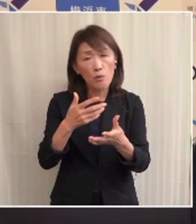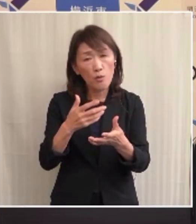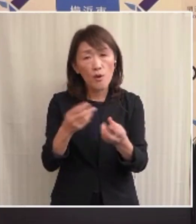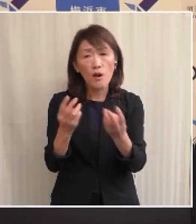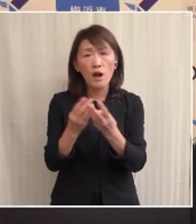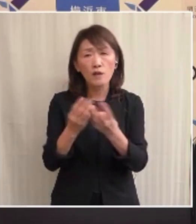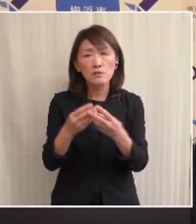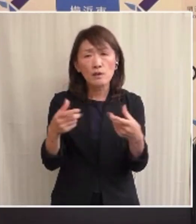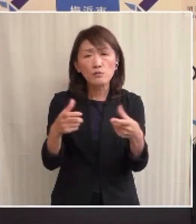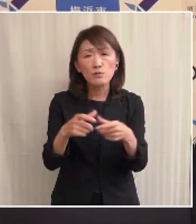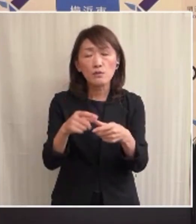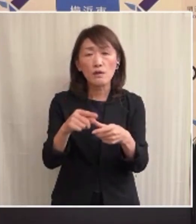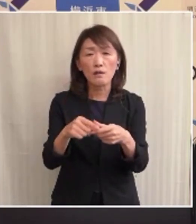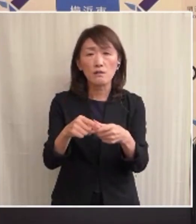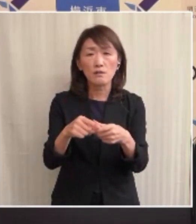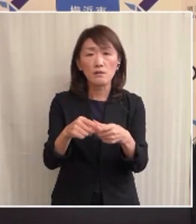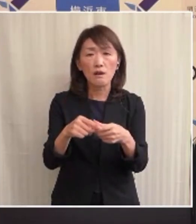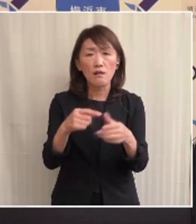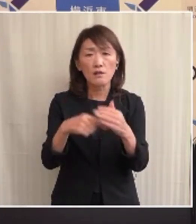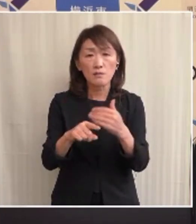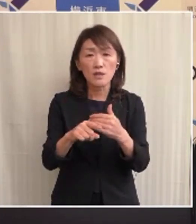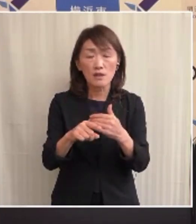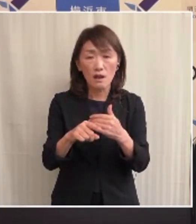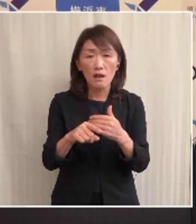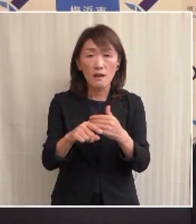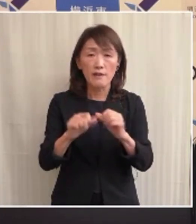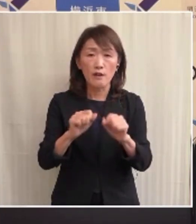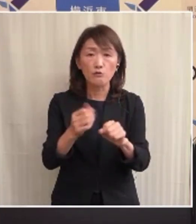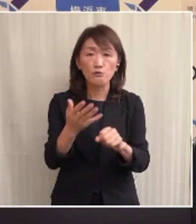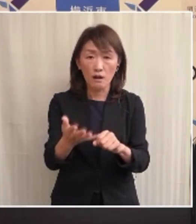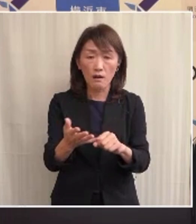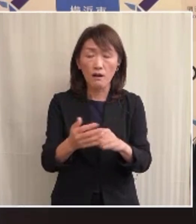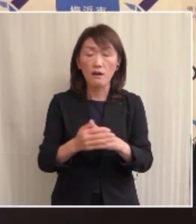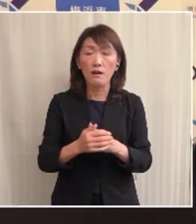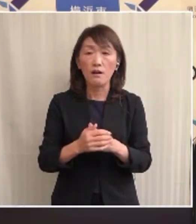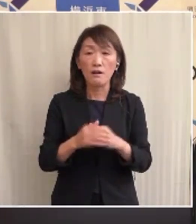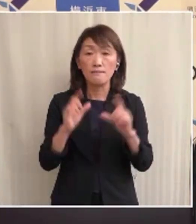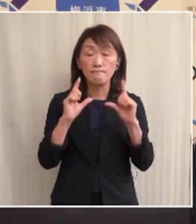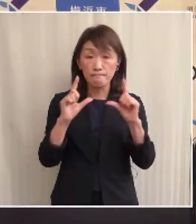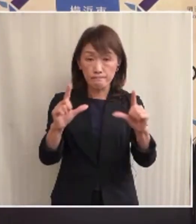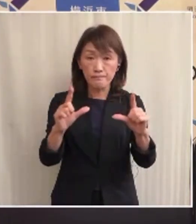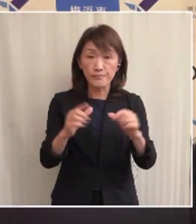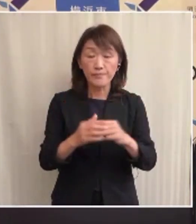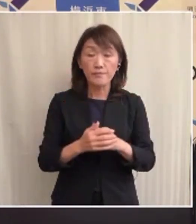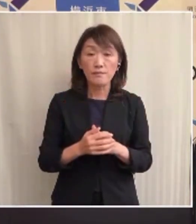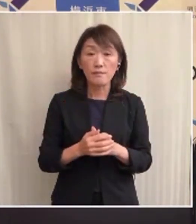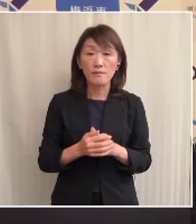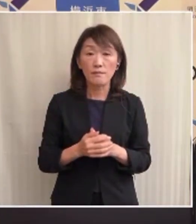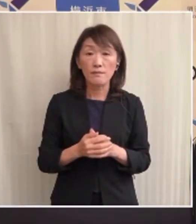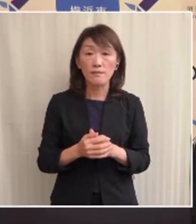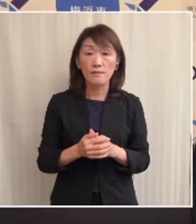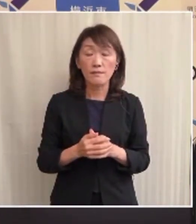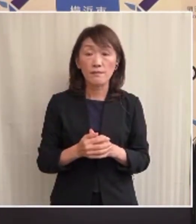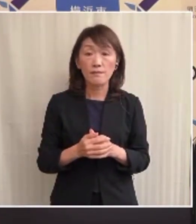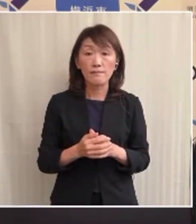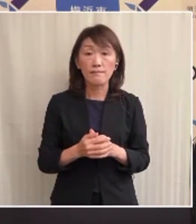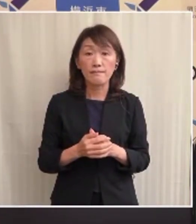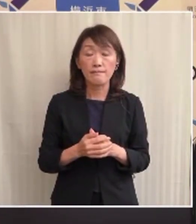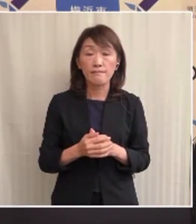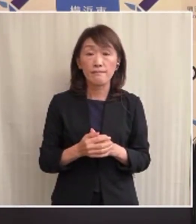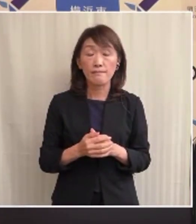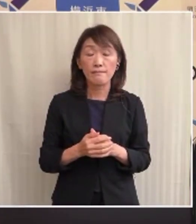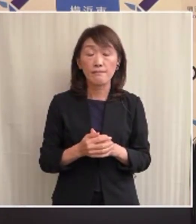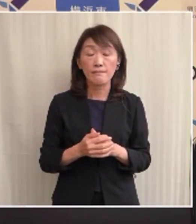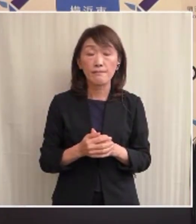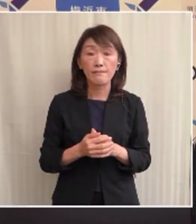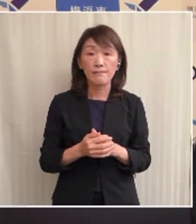み切るみたいな、そういう理解でよろしいんでしょうか。 どうもありがとうございます。最初にちょっとこれ